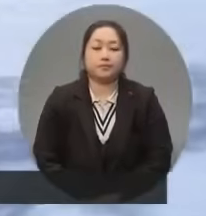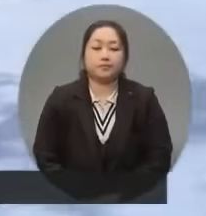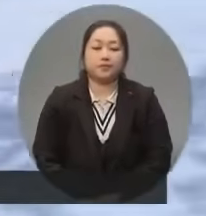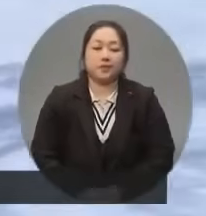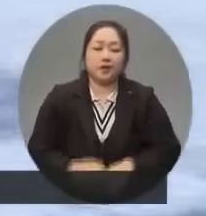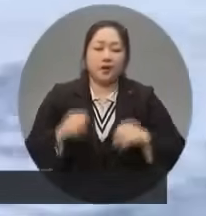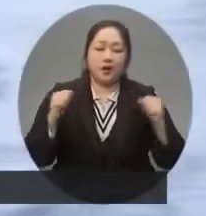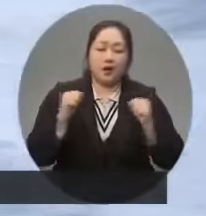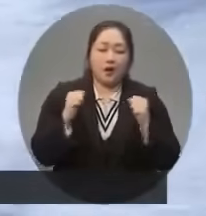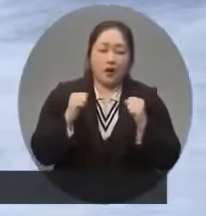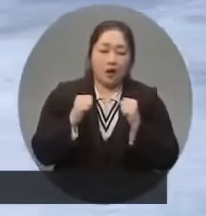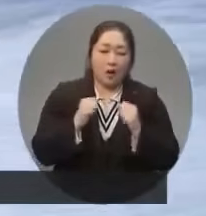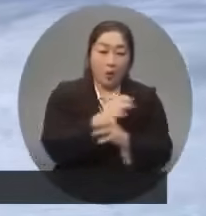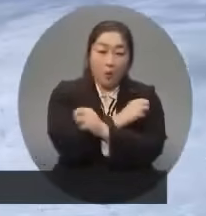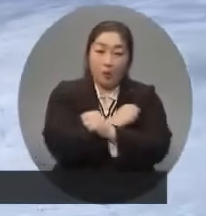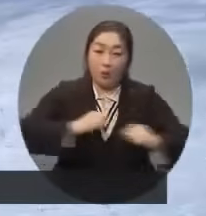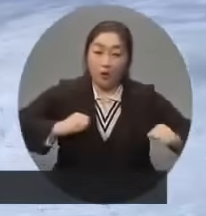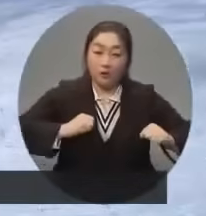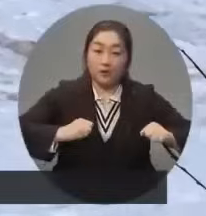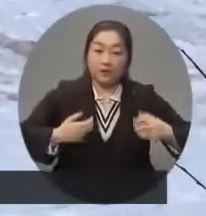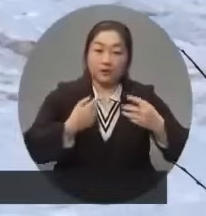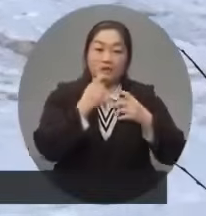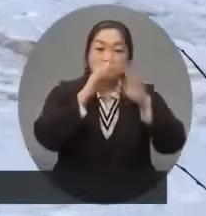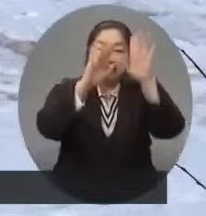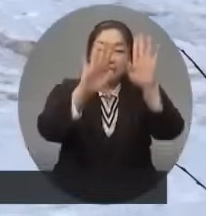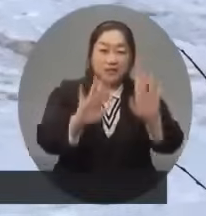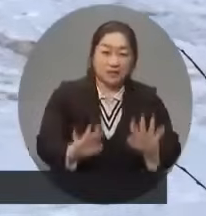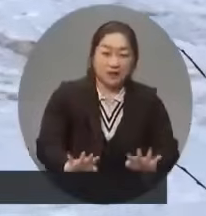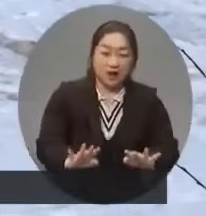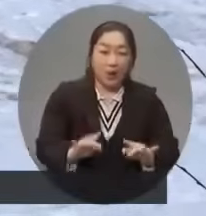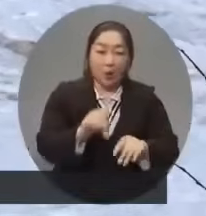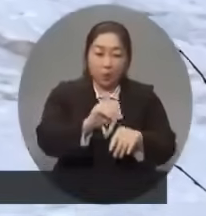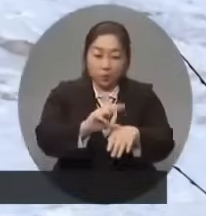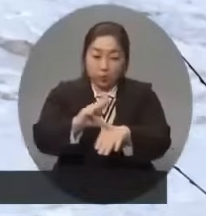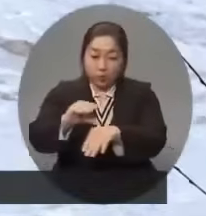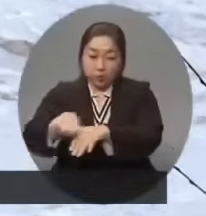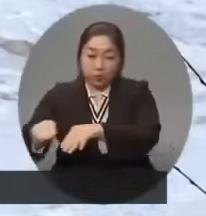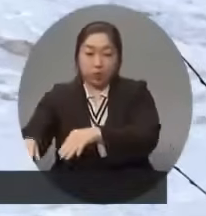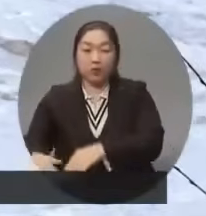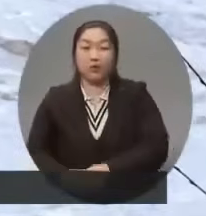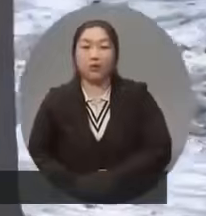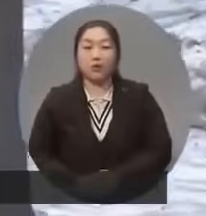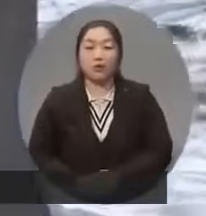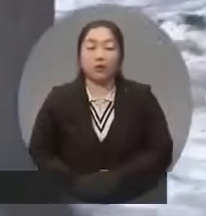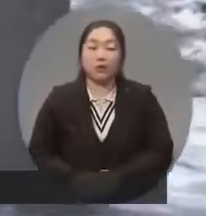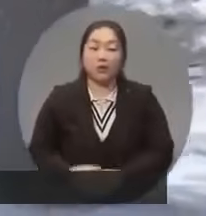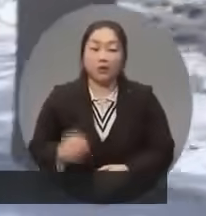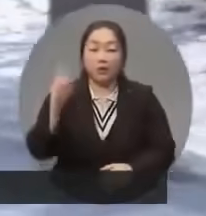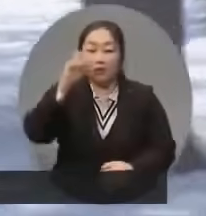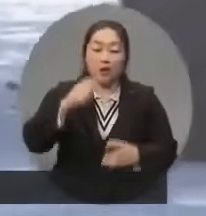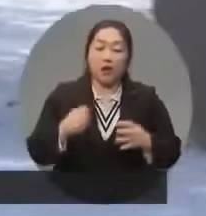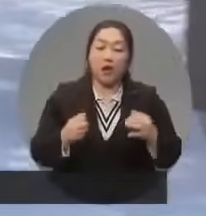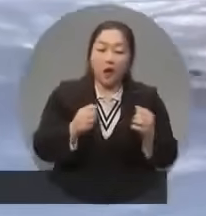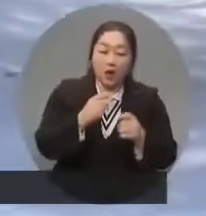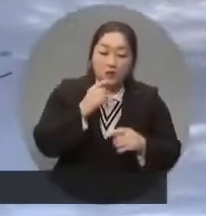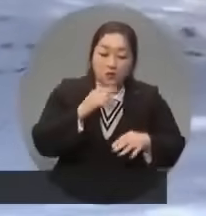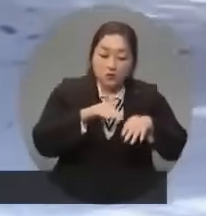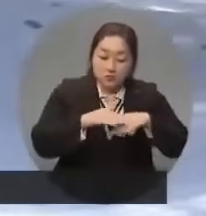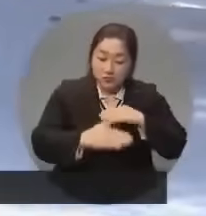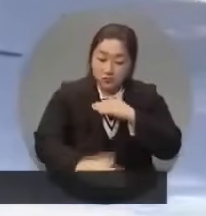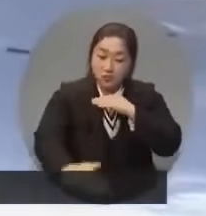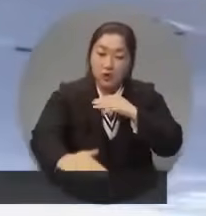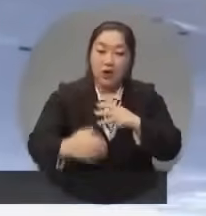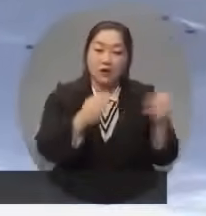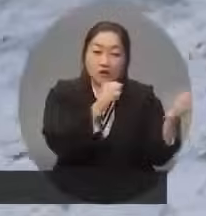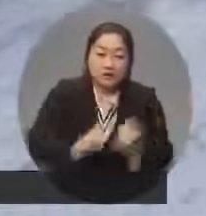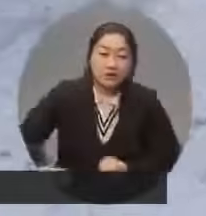내서운 추위에 드넓은 언덕이 순백의 겨울옷으로 갈아입었습니다. 하루 사이 펼쳐진 하얀 설원 사이로는